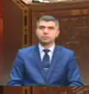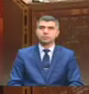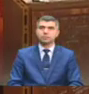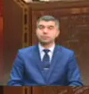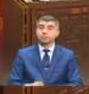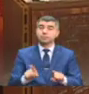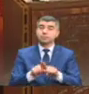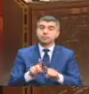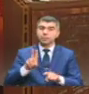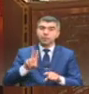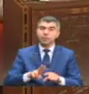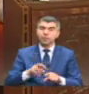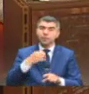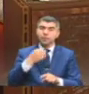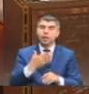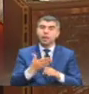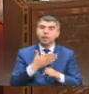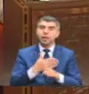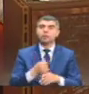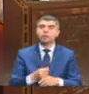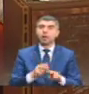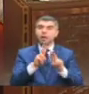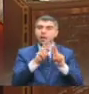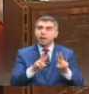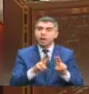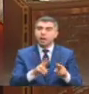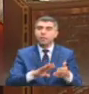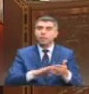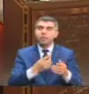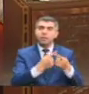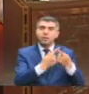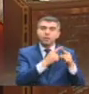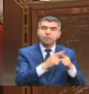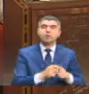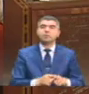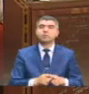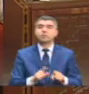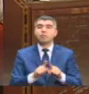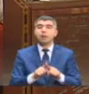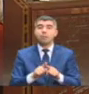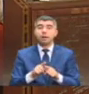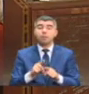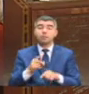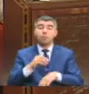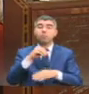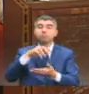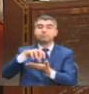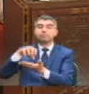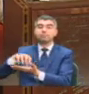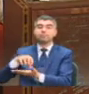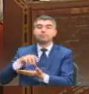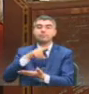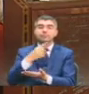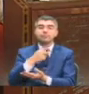فعلا كما قلت هناك مراقبة تربوية وإدارية، ثم هناك الآن الأكاديميات الجهوية تقوم